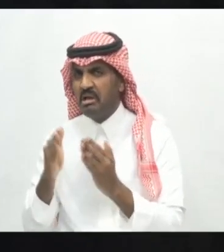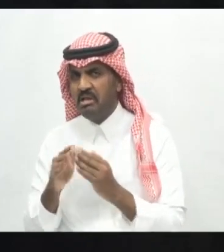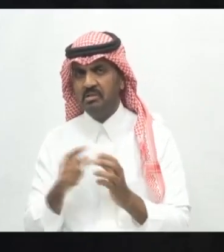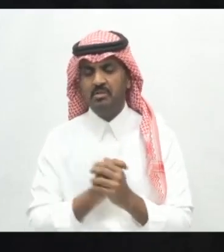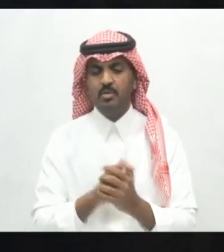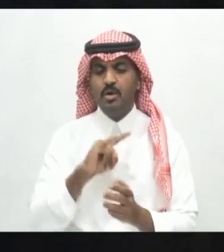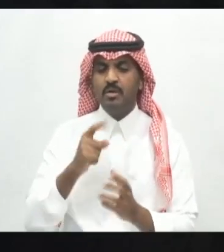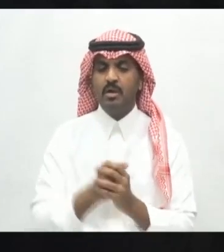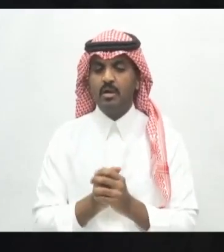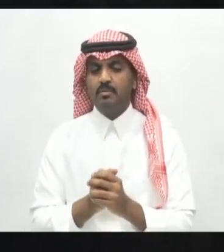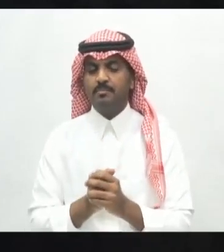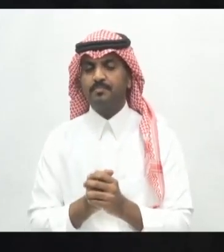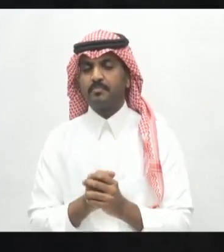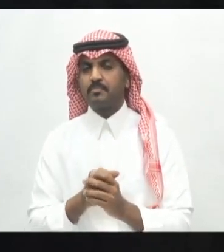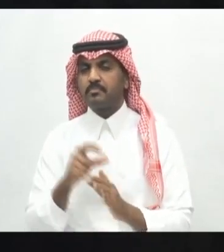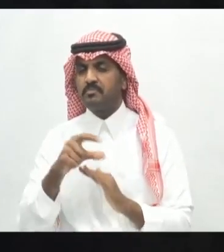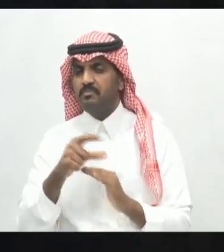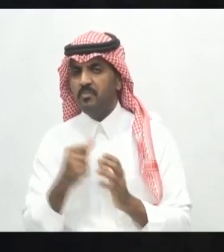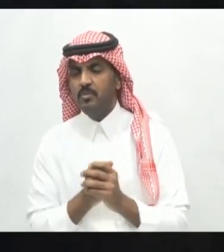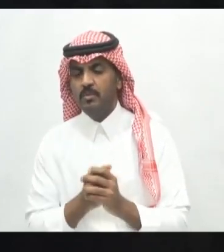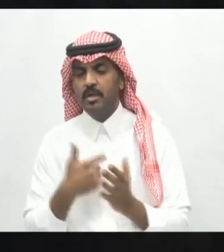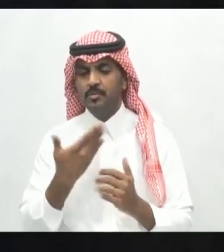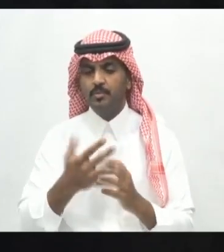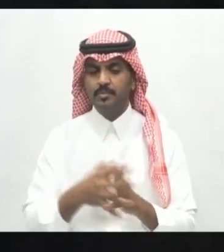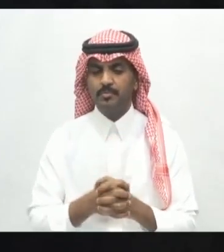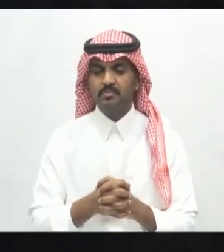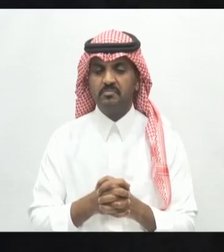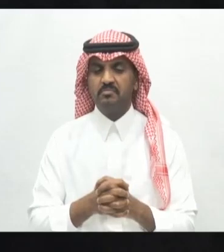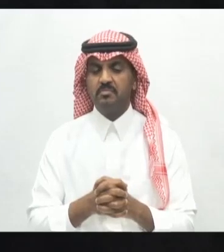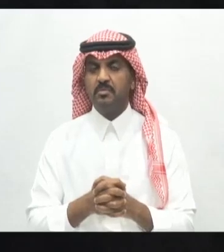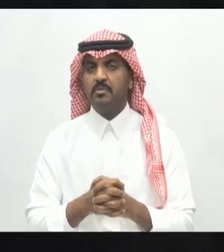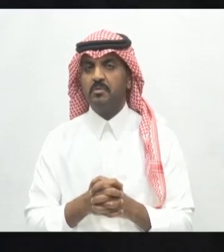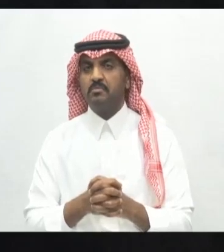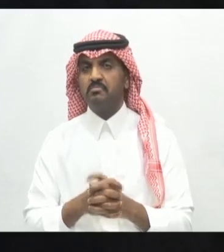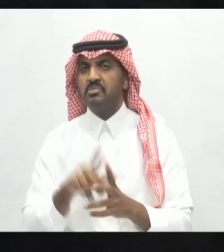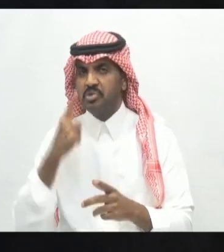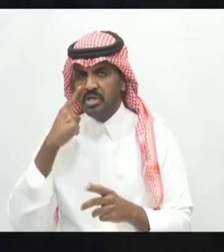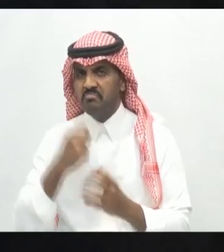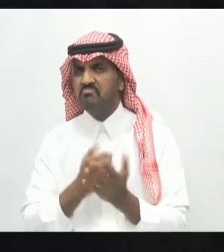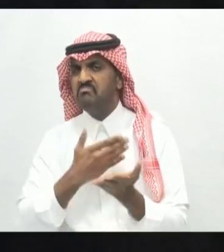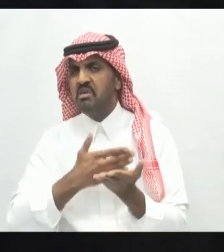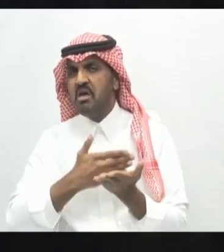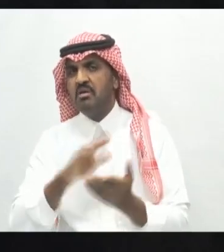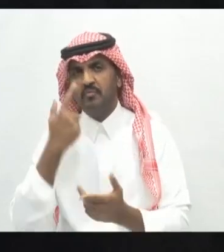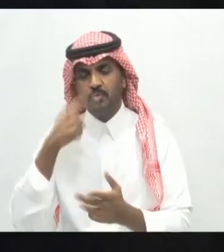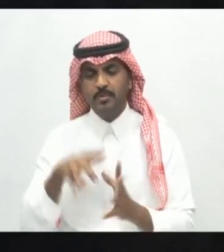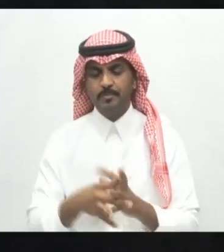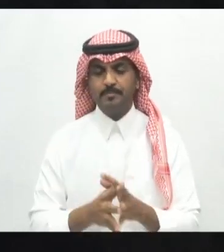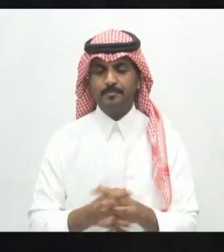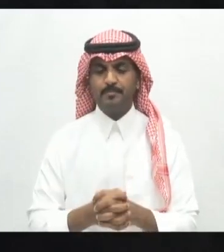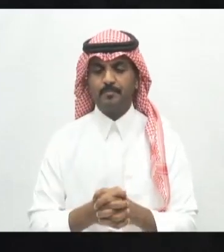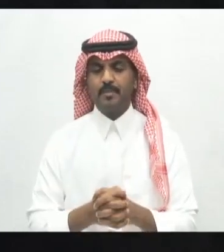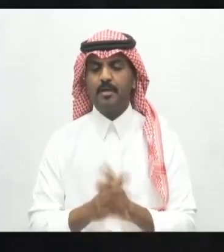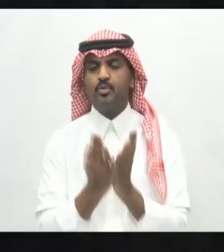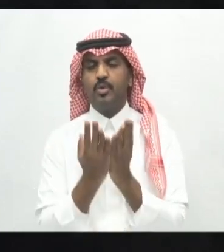وان الامر لا يعدو ان يكون متاعا زائدا في هذه الدنيا ايضا من هذه الصيغ